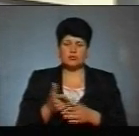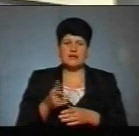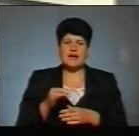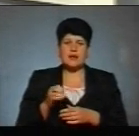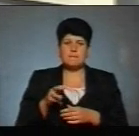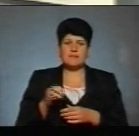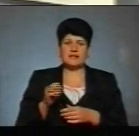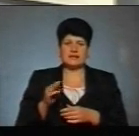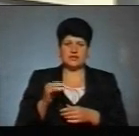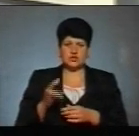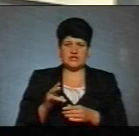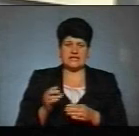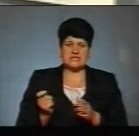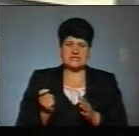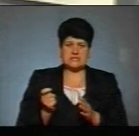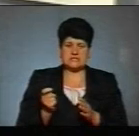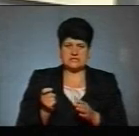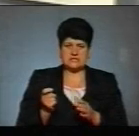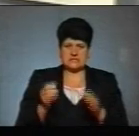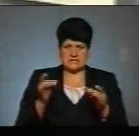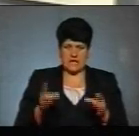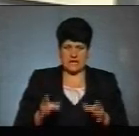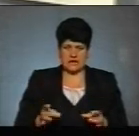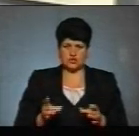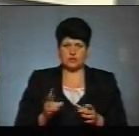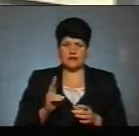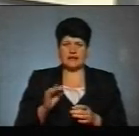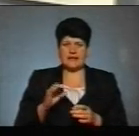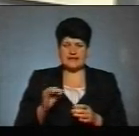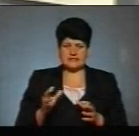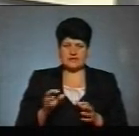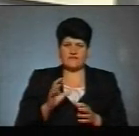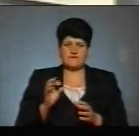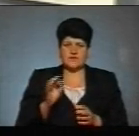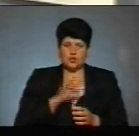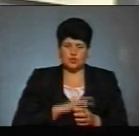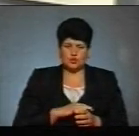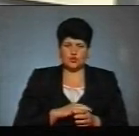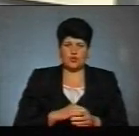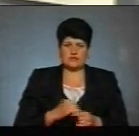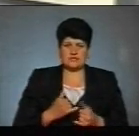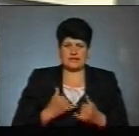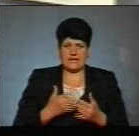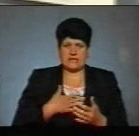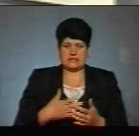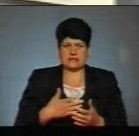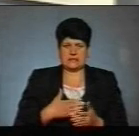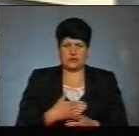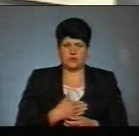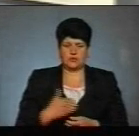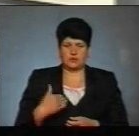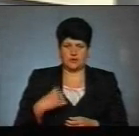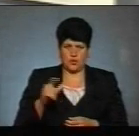герметично, скажімо так, закритий, щоб кисень максимально використовувався для дихання саме хворого.